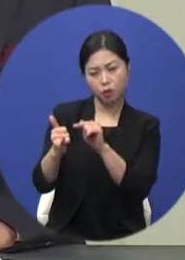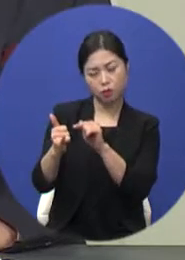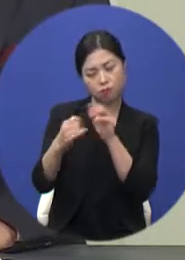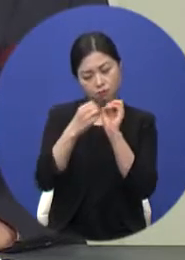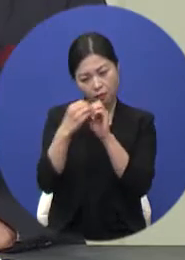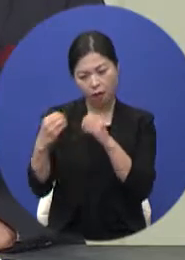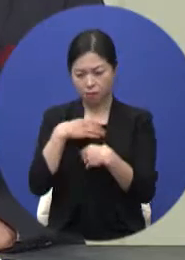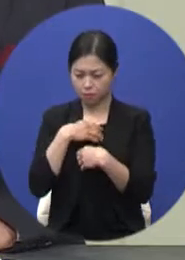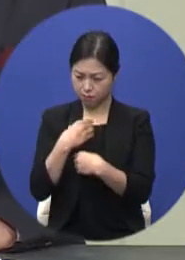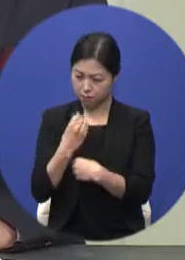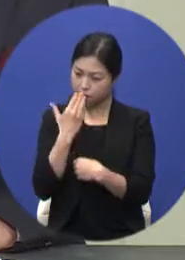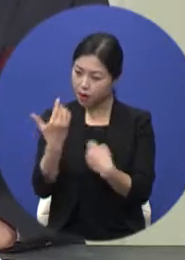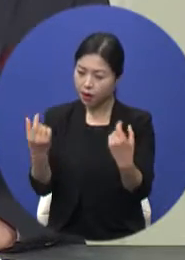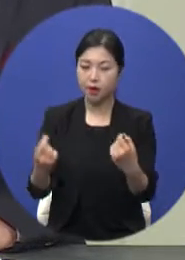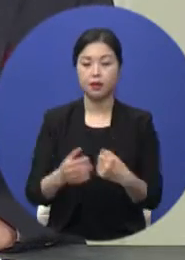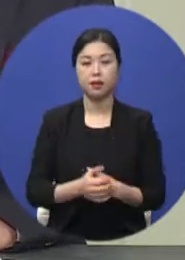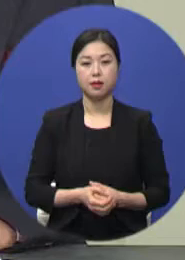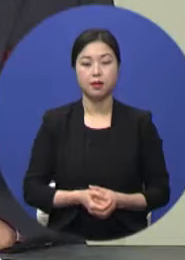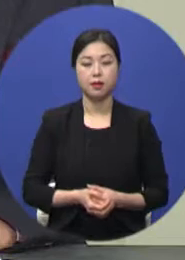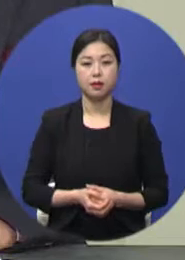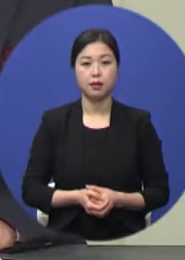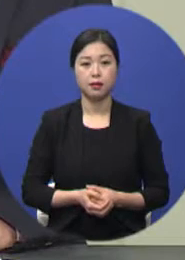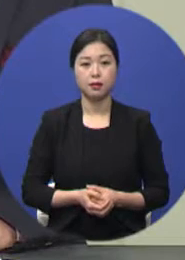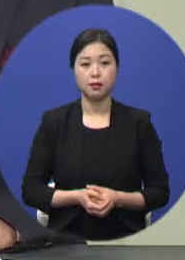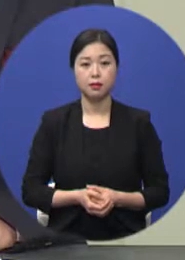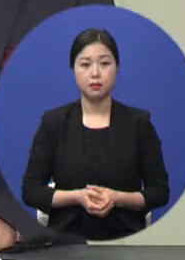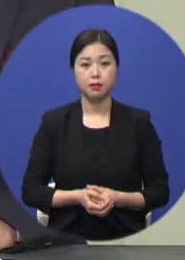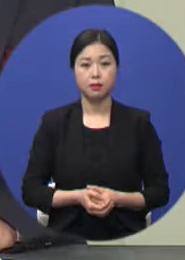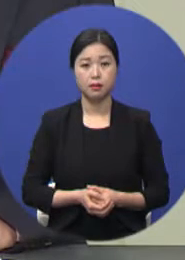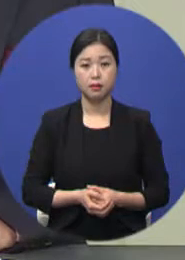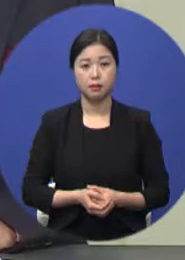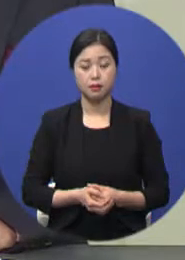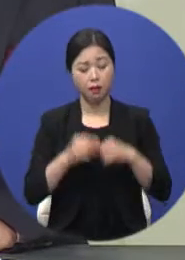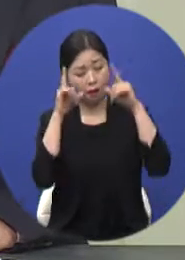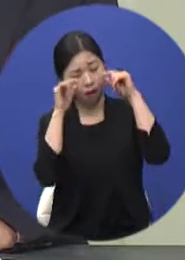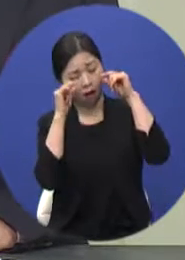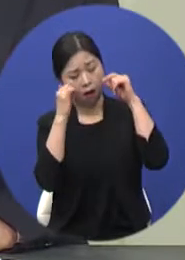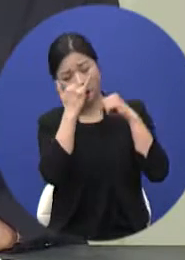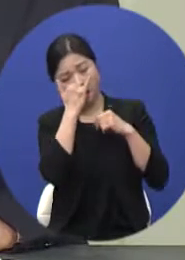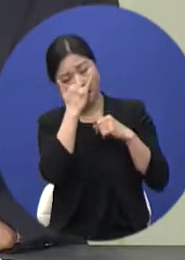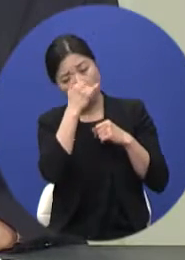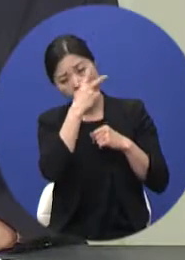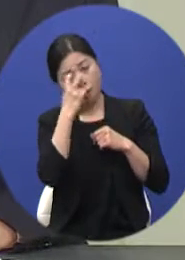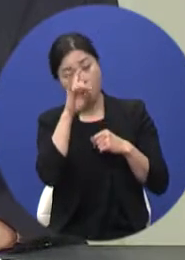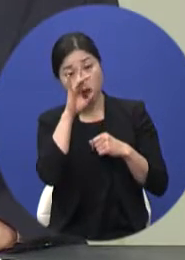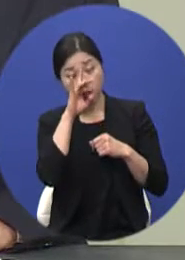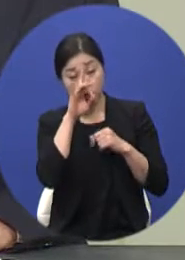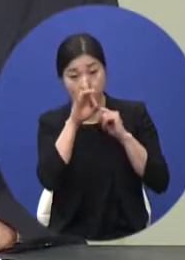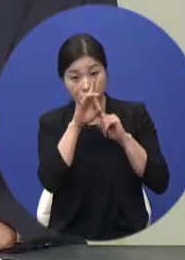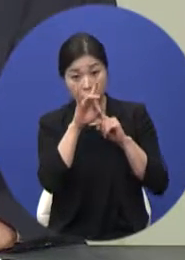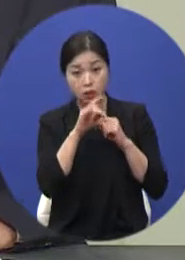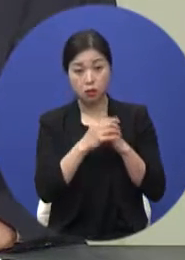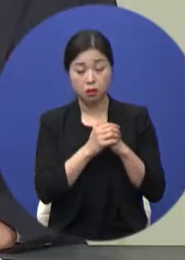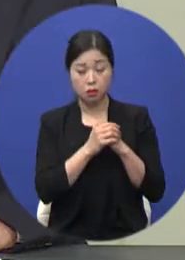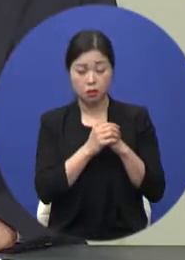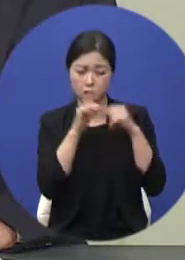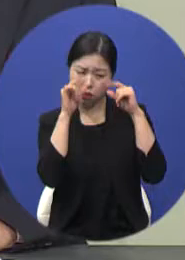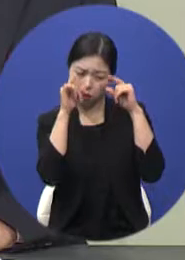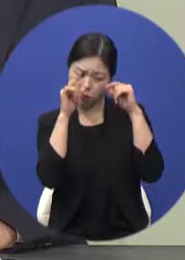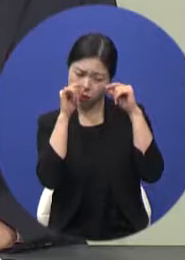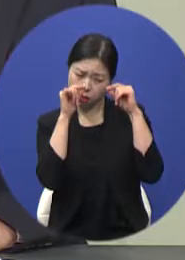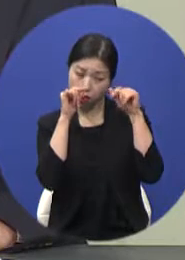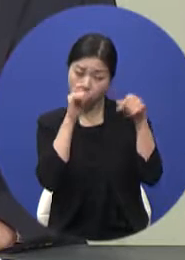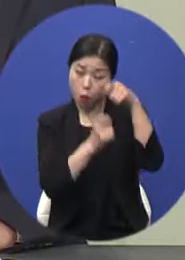편안하게 가지 않을까 생각이 듭니다. 아까 말씀 중에 잠을 못 주무신다 그랬는데 사실 잠 못 잔 지 얼마나 되셨어요?